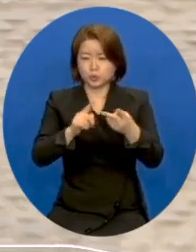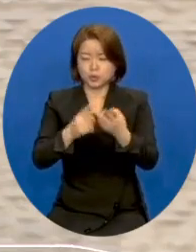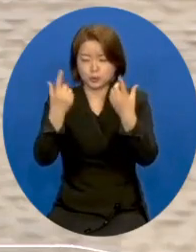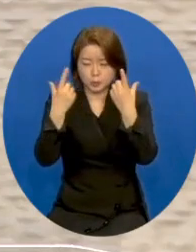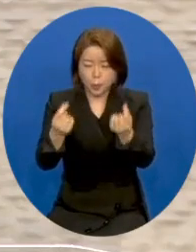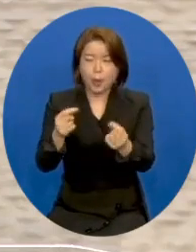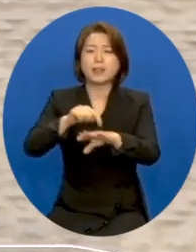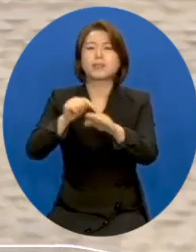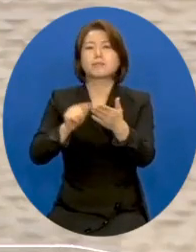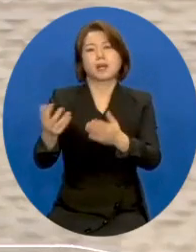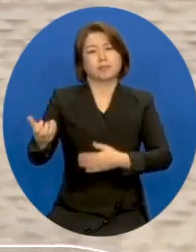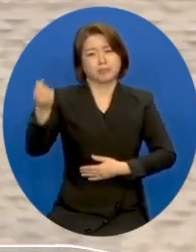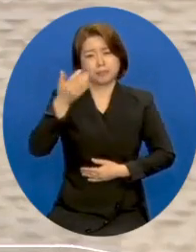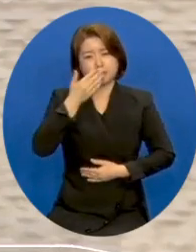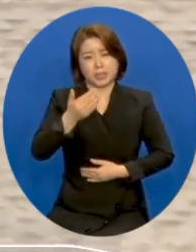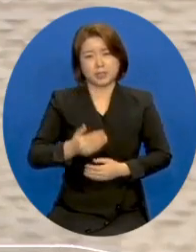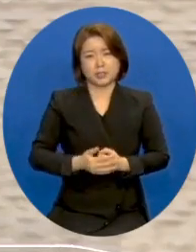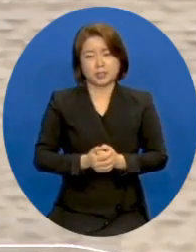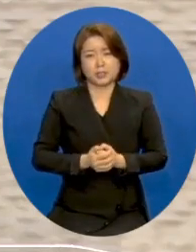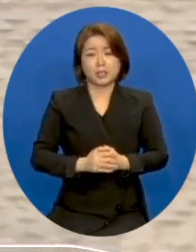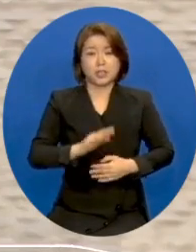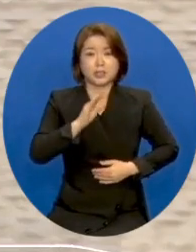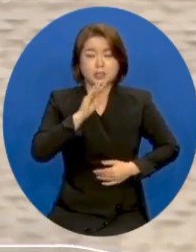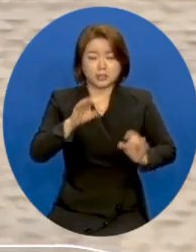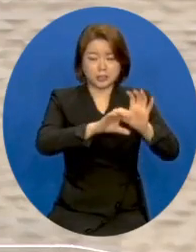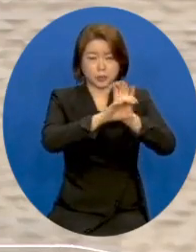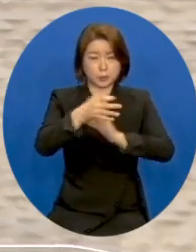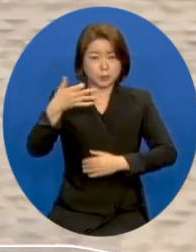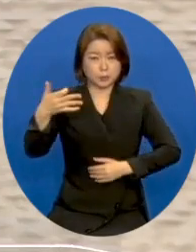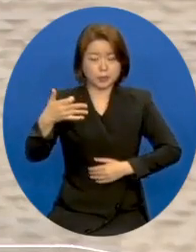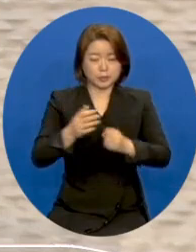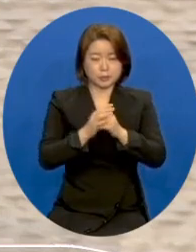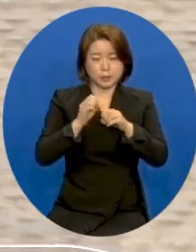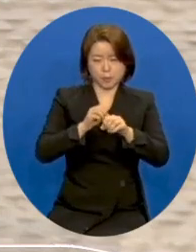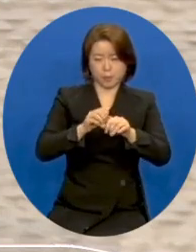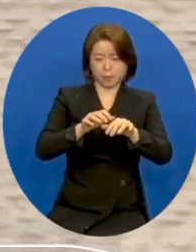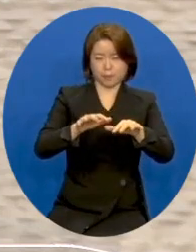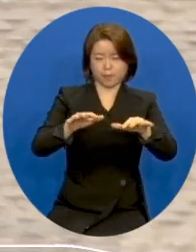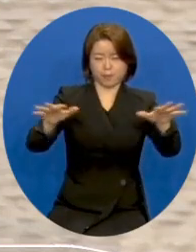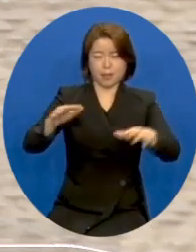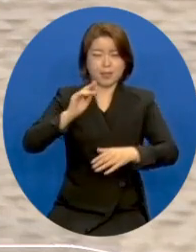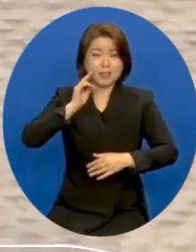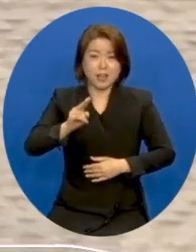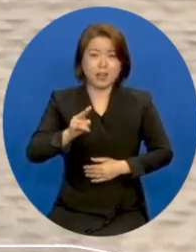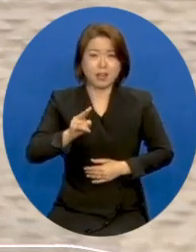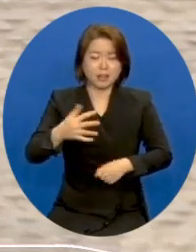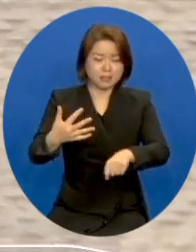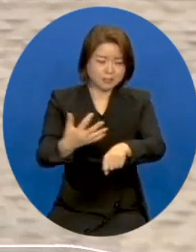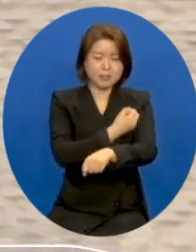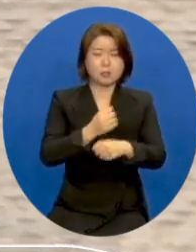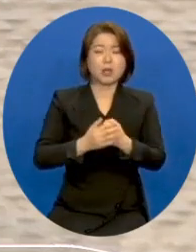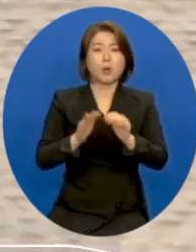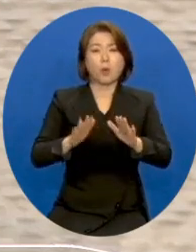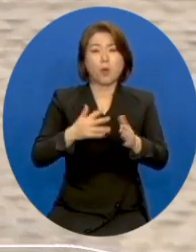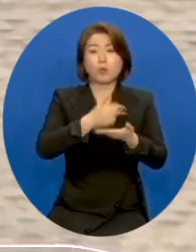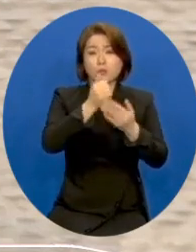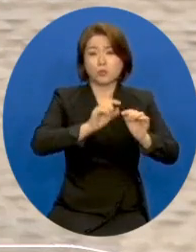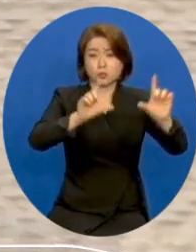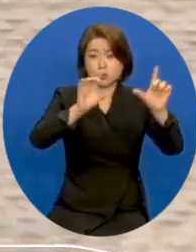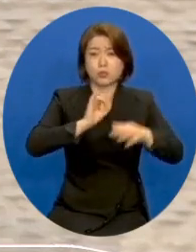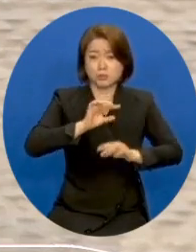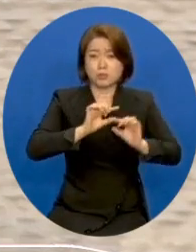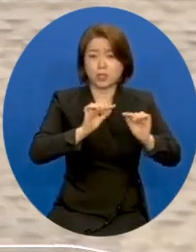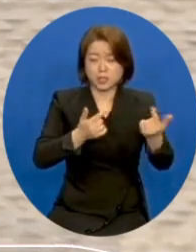됩니다. 실제로 코로나19 확산세가 아주 심각해서 오늘 주일뿐만 아니고